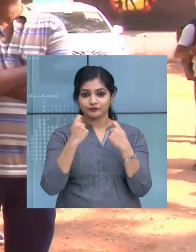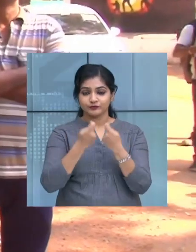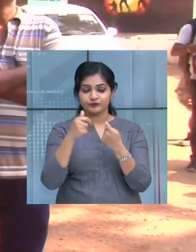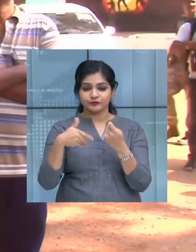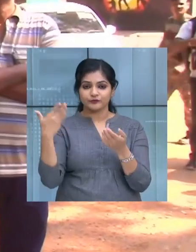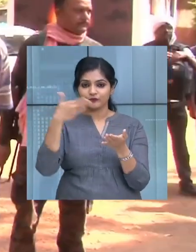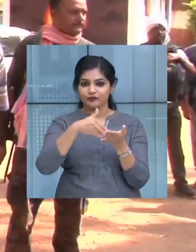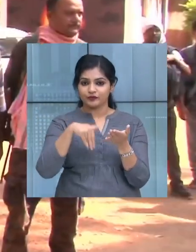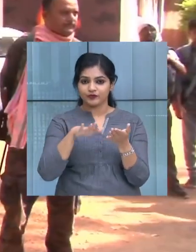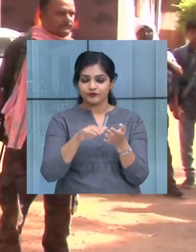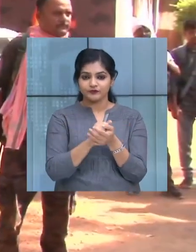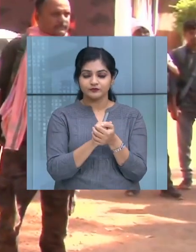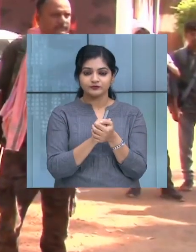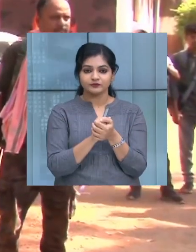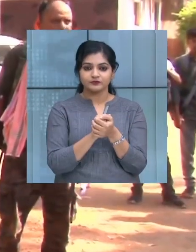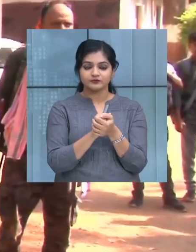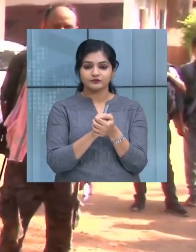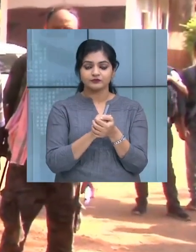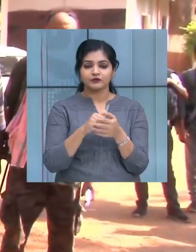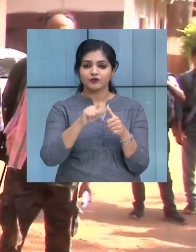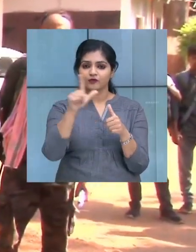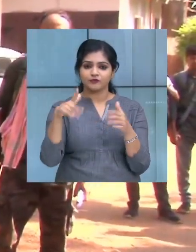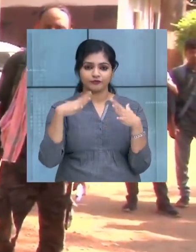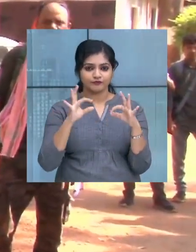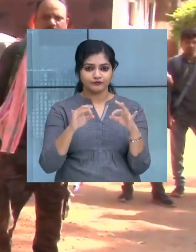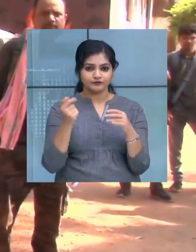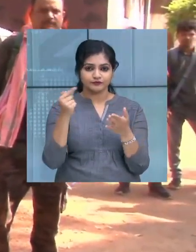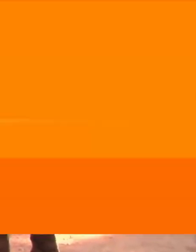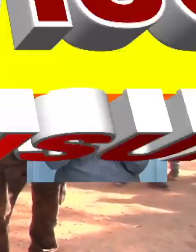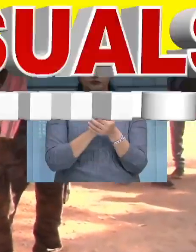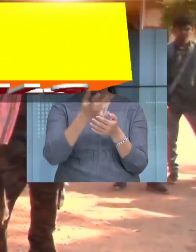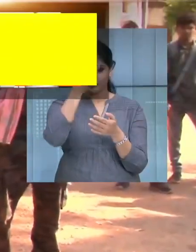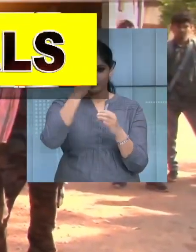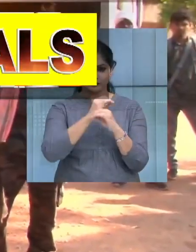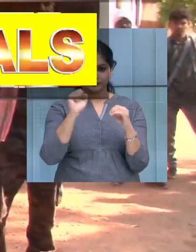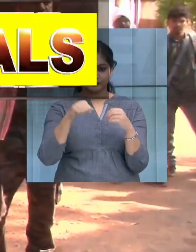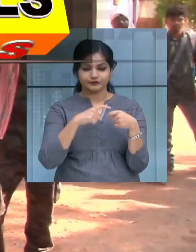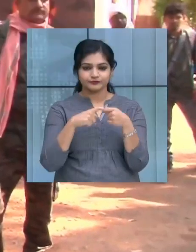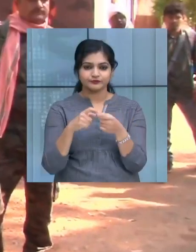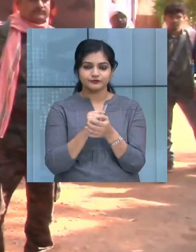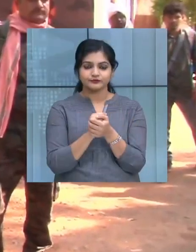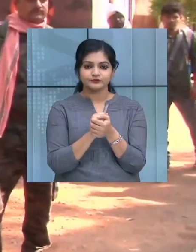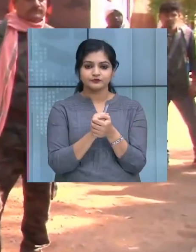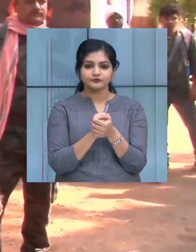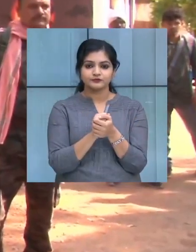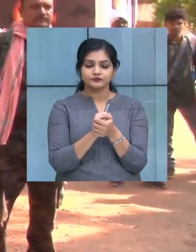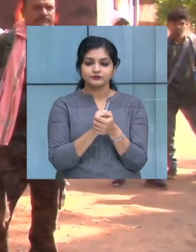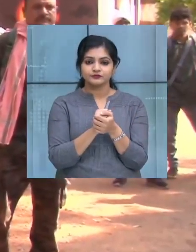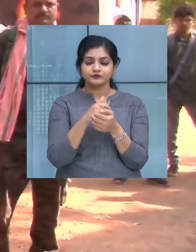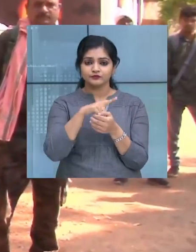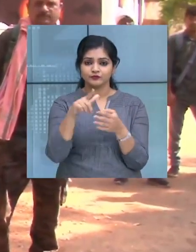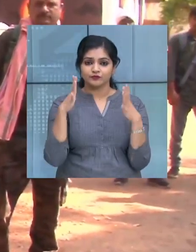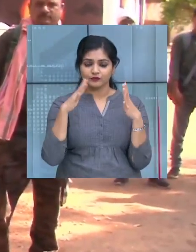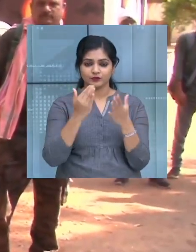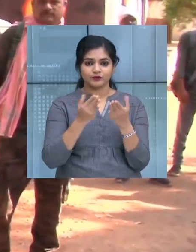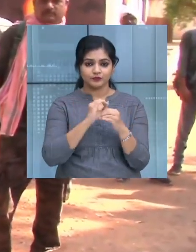की तरफ आएगा और सभी फिट है, किसी को कुछ तकलीफ नहीं. अभी आपको कुछ ब्रीफिंग करने का